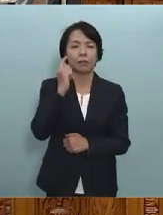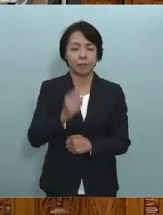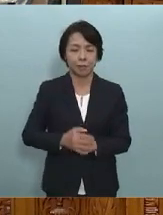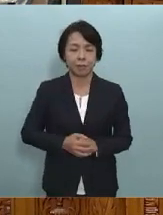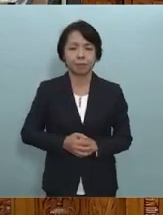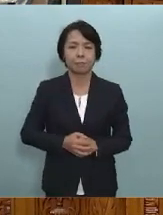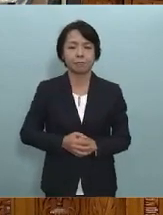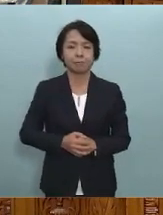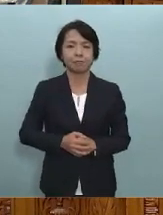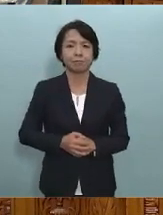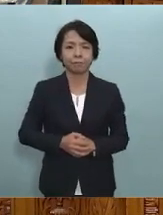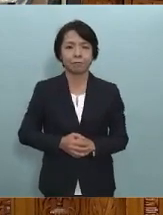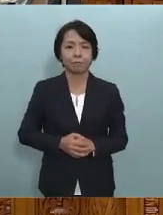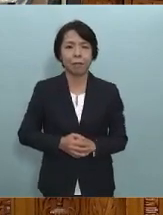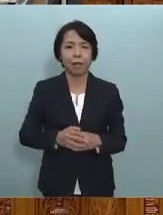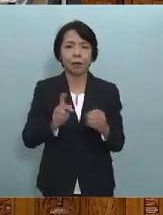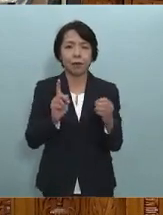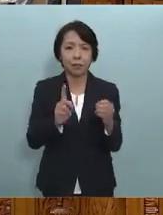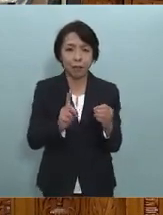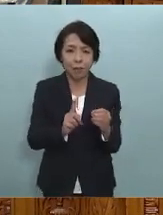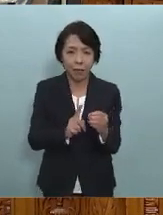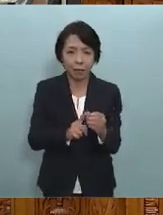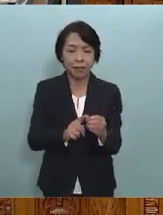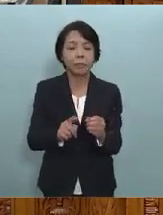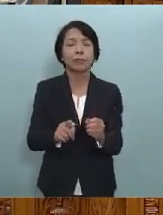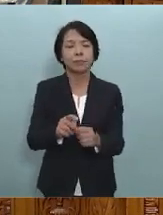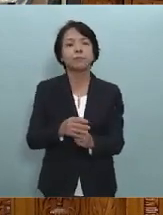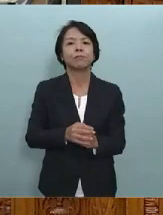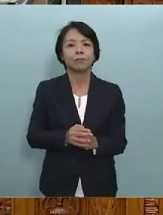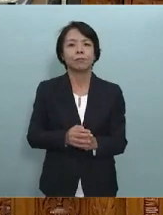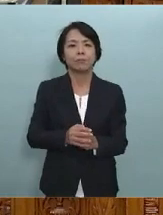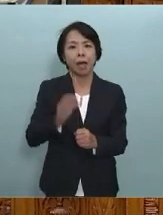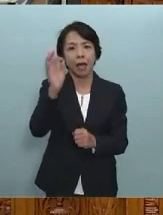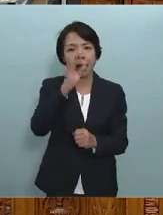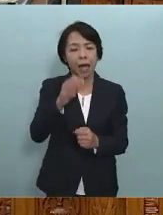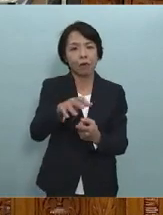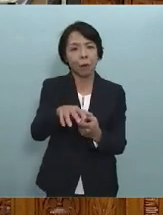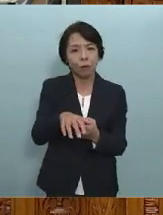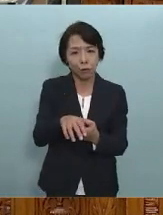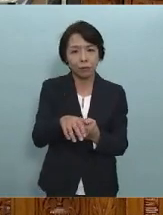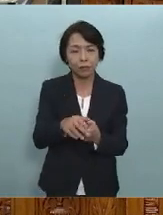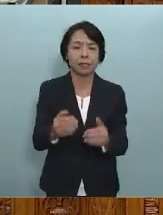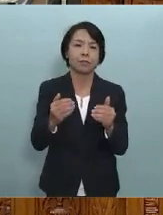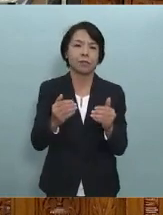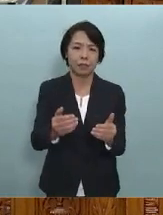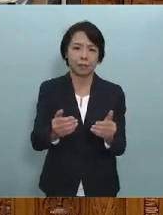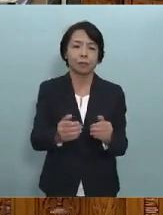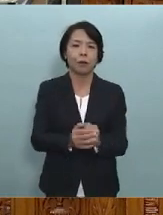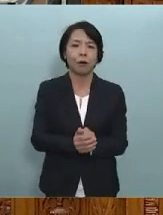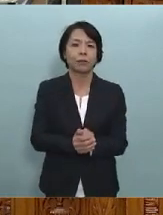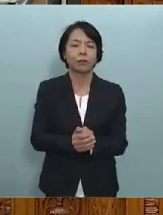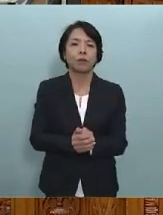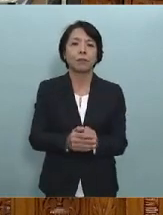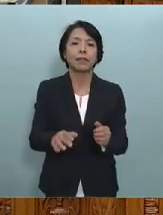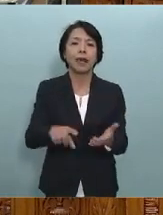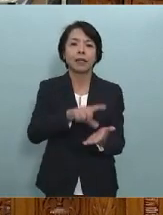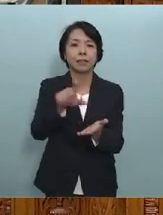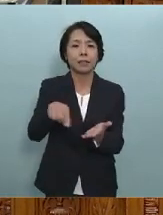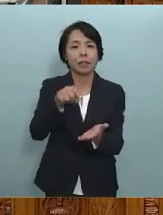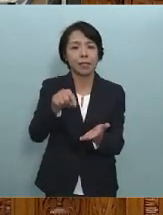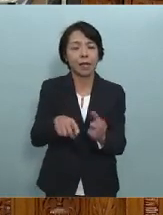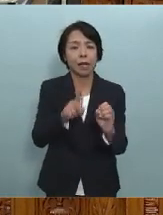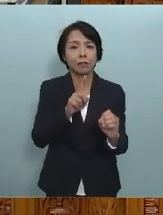ませんえこのため観光や農林水産業の進行また地域におけおける